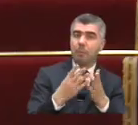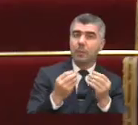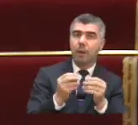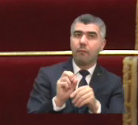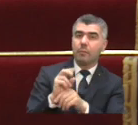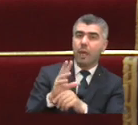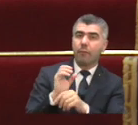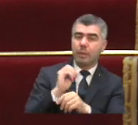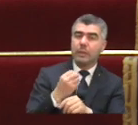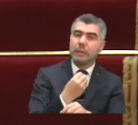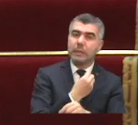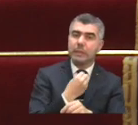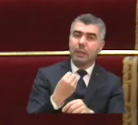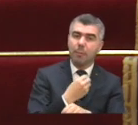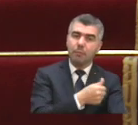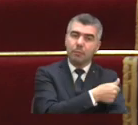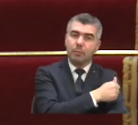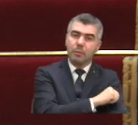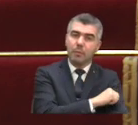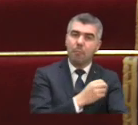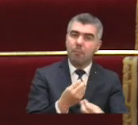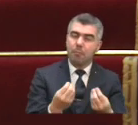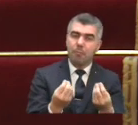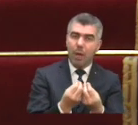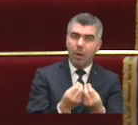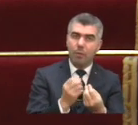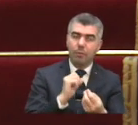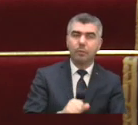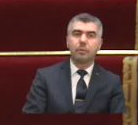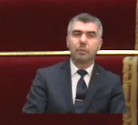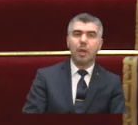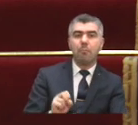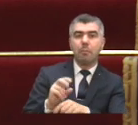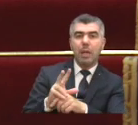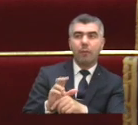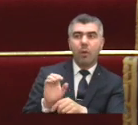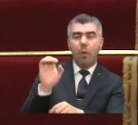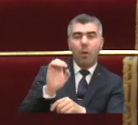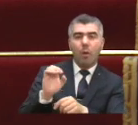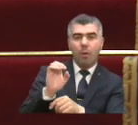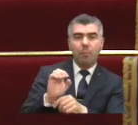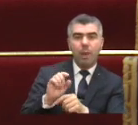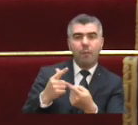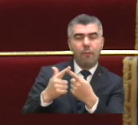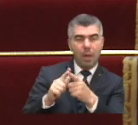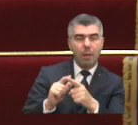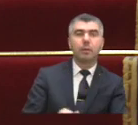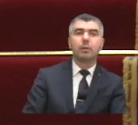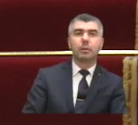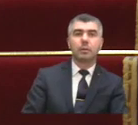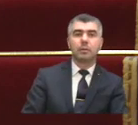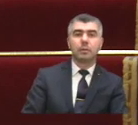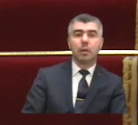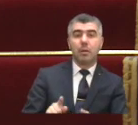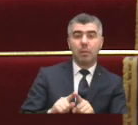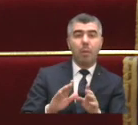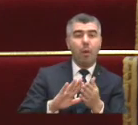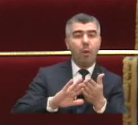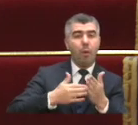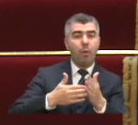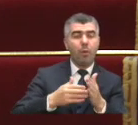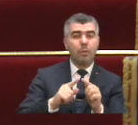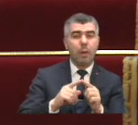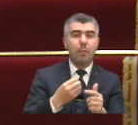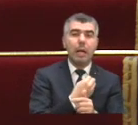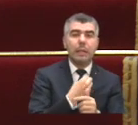الطبية والتمريضية وتقنية الصحة نحو الخارج لاعتبارات متعددة، في الوقت الذي تعاني فيه المنظومة الصحية الوطنية من